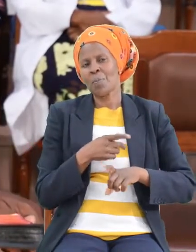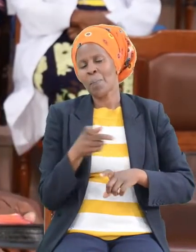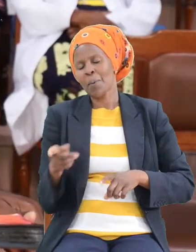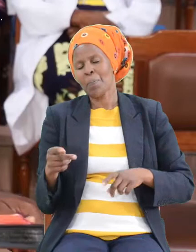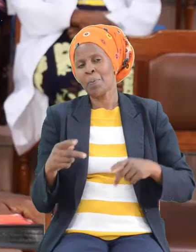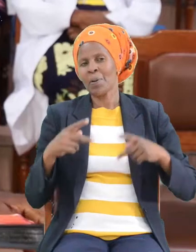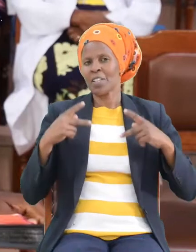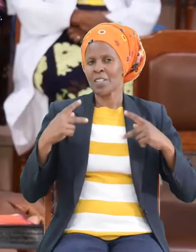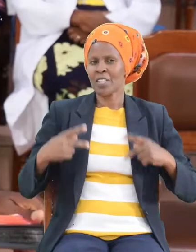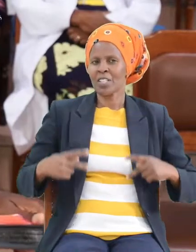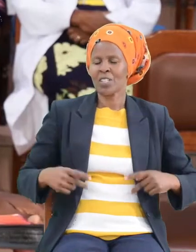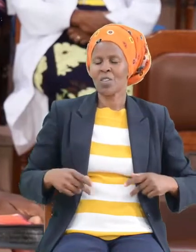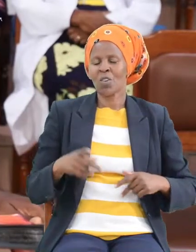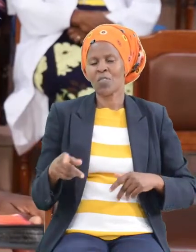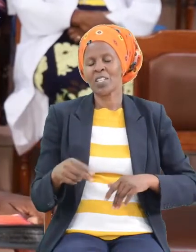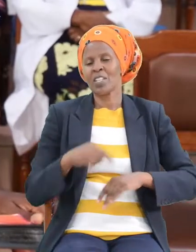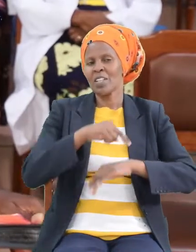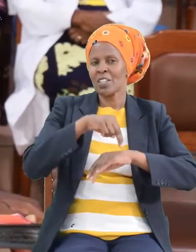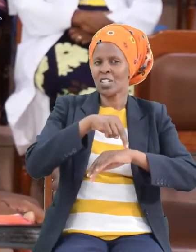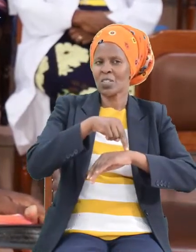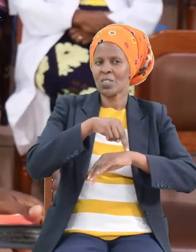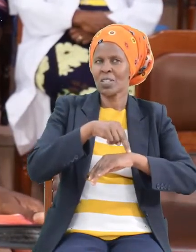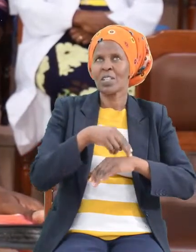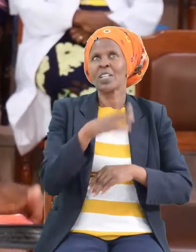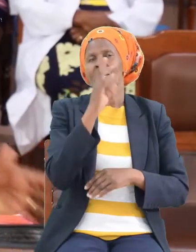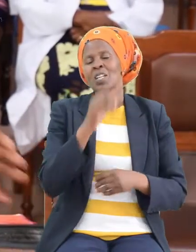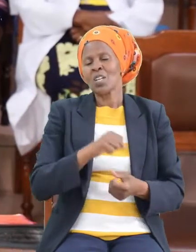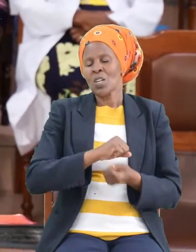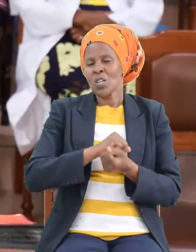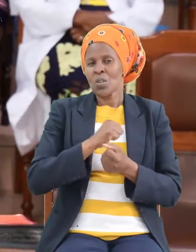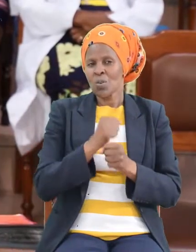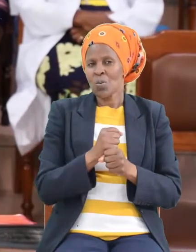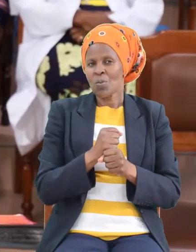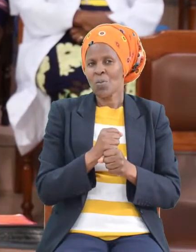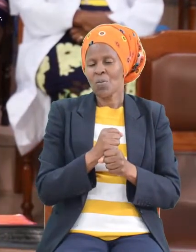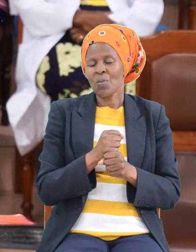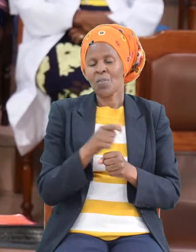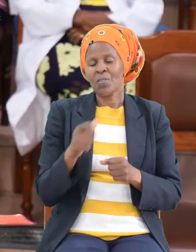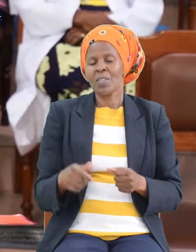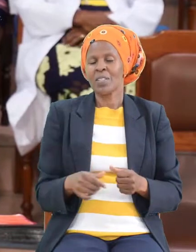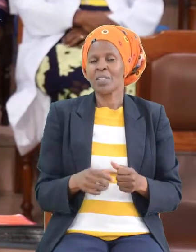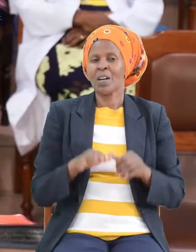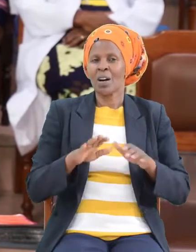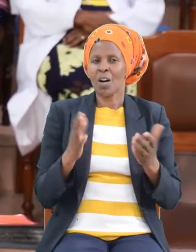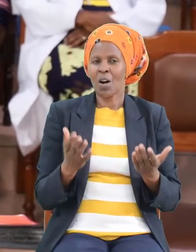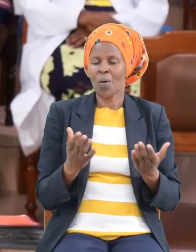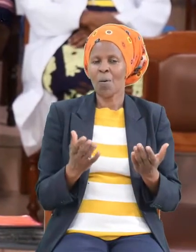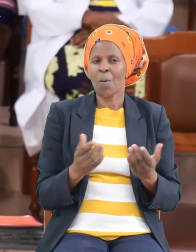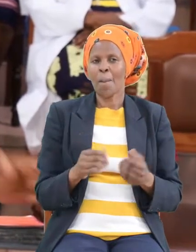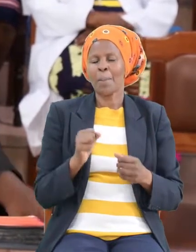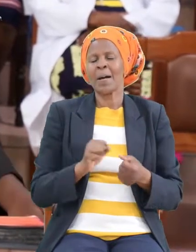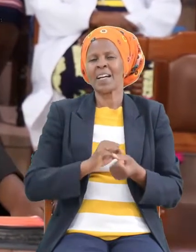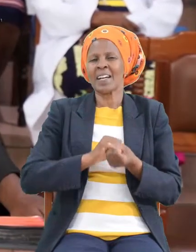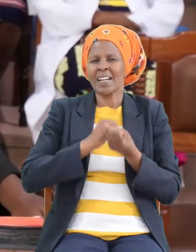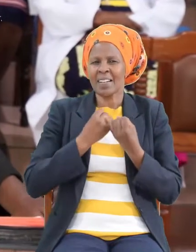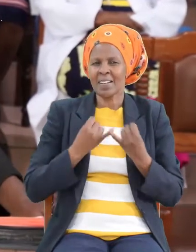wanaishi katika inchi ya Babylon. Na atafanya hivi namna gani? Atafanya hivi kwa kuwa osha,